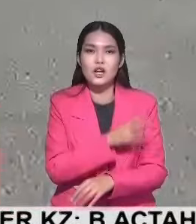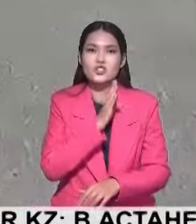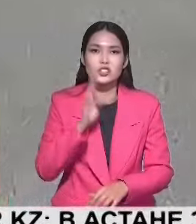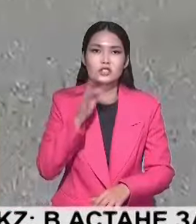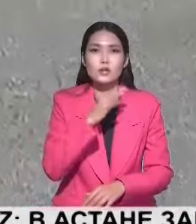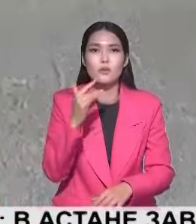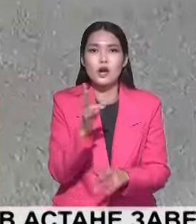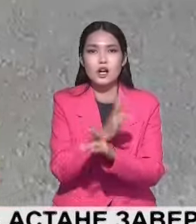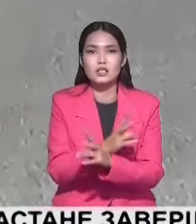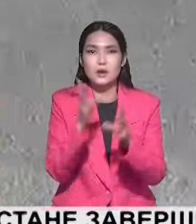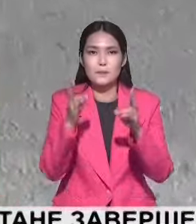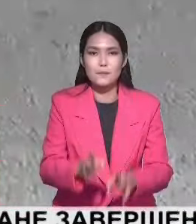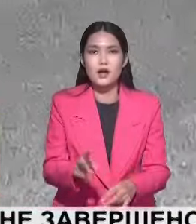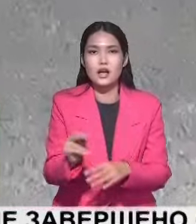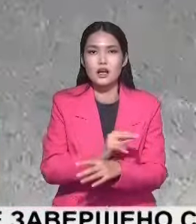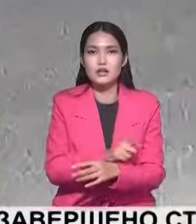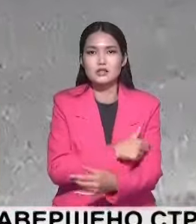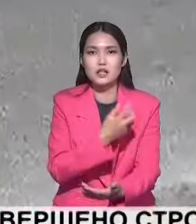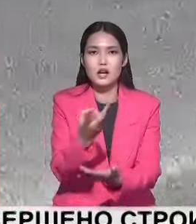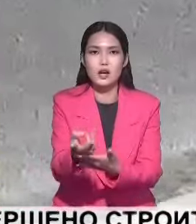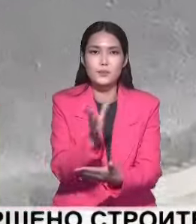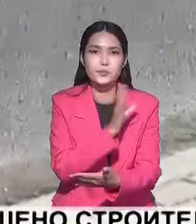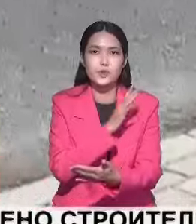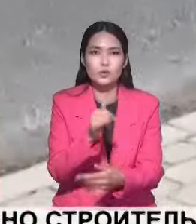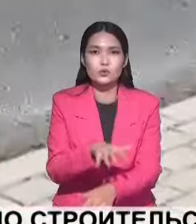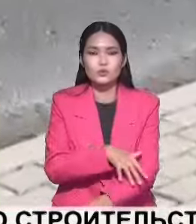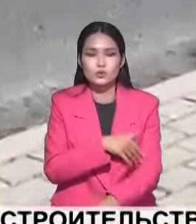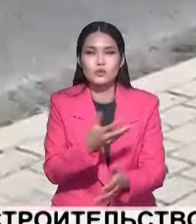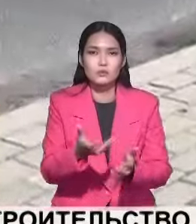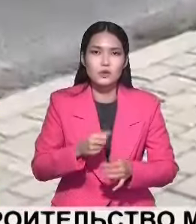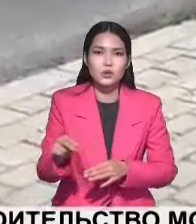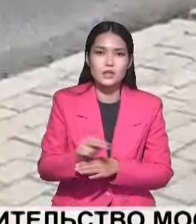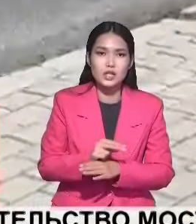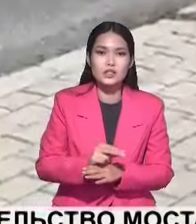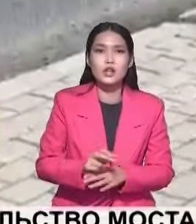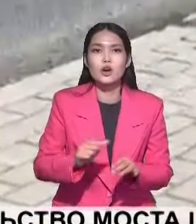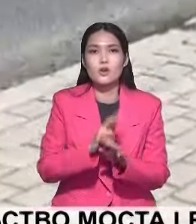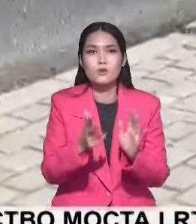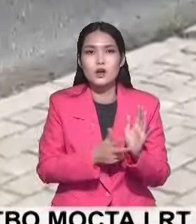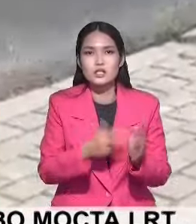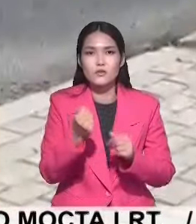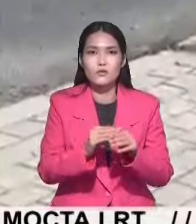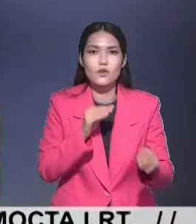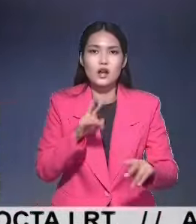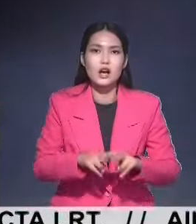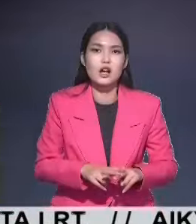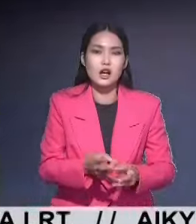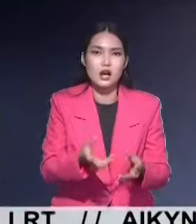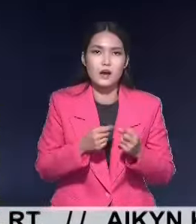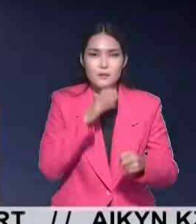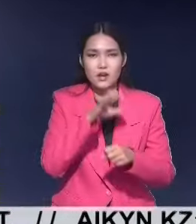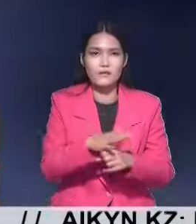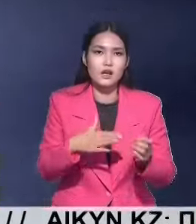с многочисленными травмами была доставлена в реанимацию. Она до сих пор получает лечение. 18-летнего водителя арестовали. По факту